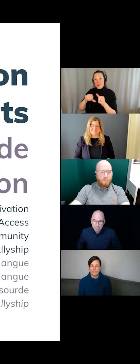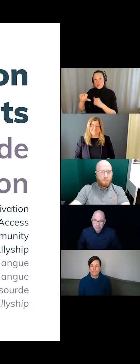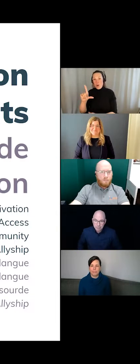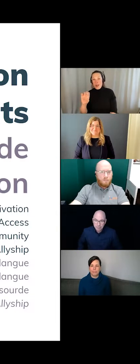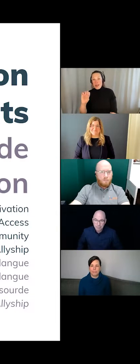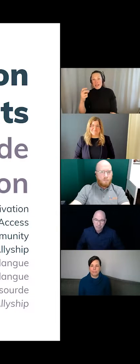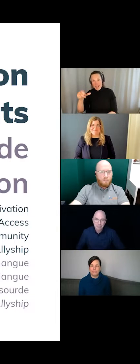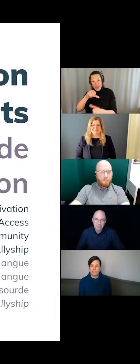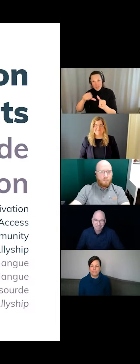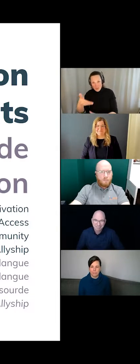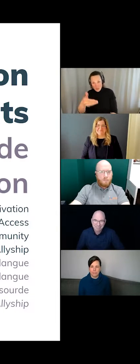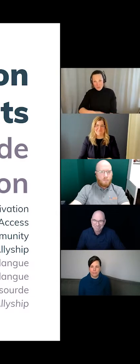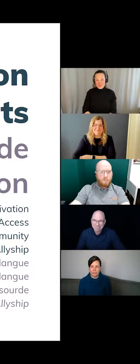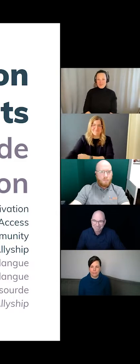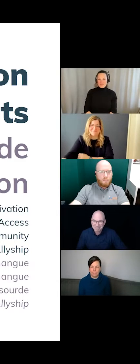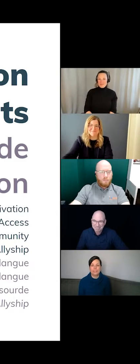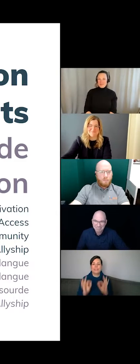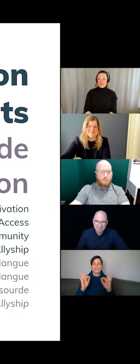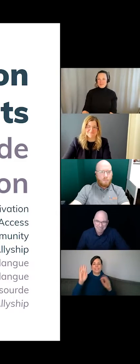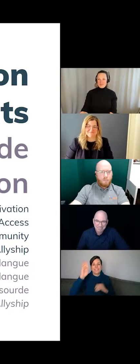je vais introduire Léa.